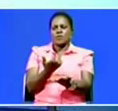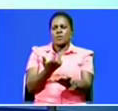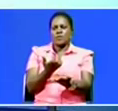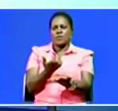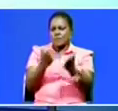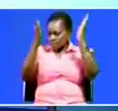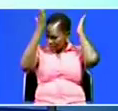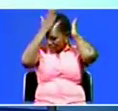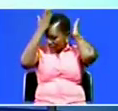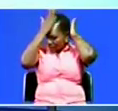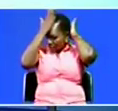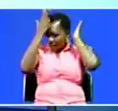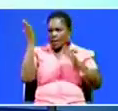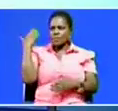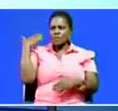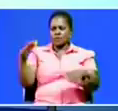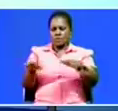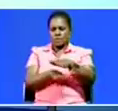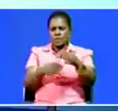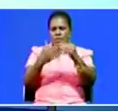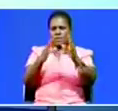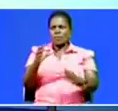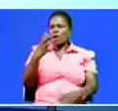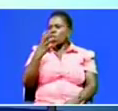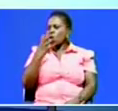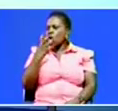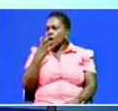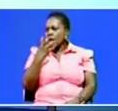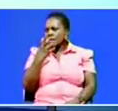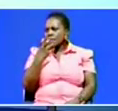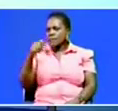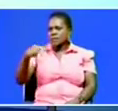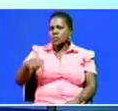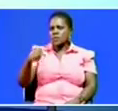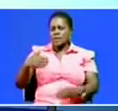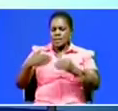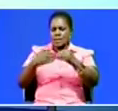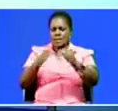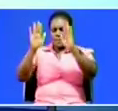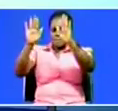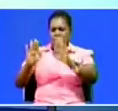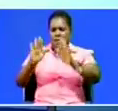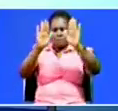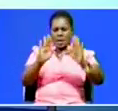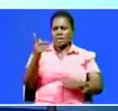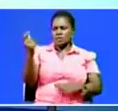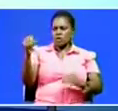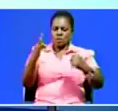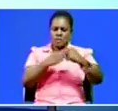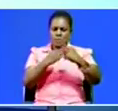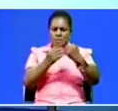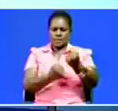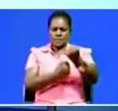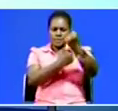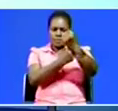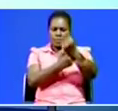wa Kakamega aliye pia naibu wa kiongozi wa chama cha ODM Wycliffe leo hii ameongoza kampeni ya uchaguzi mdogo wa Kibra kwa kumpigia